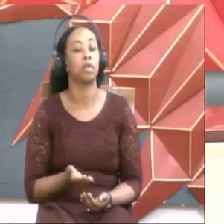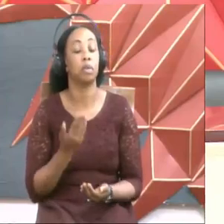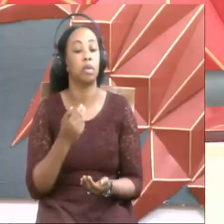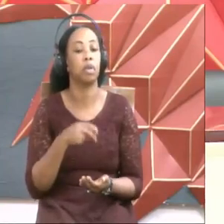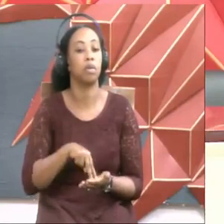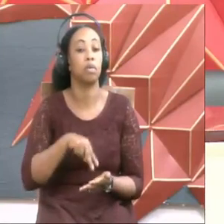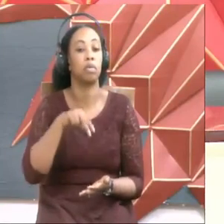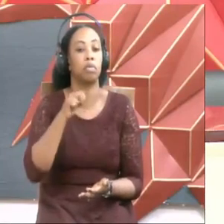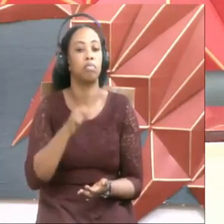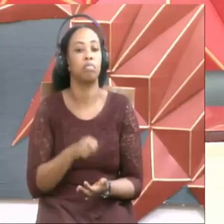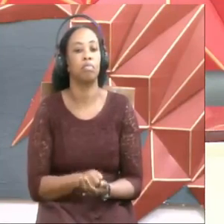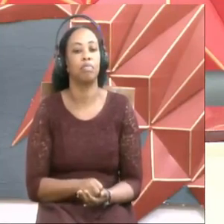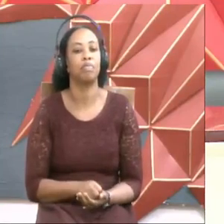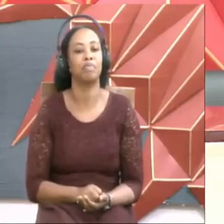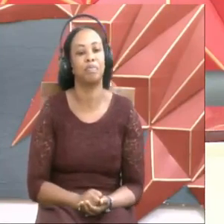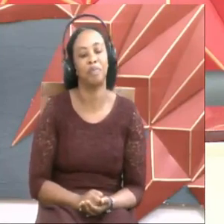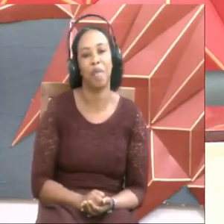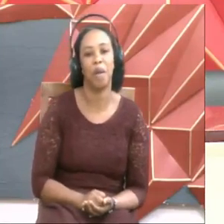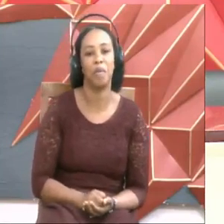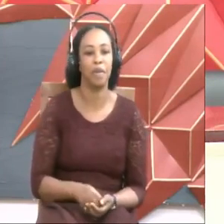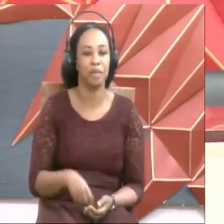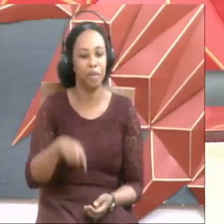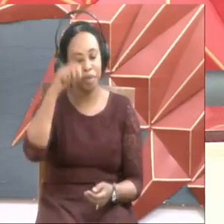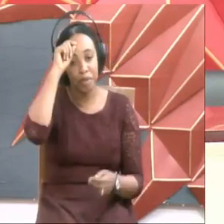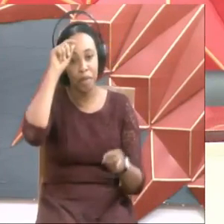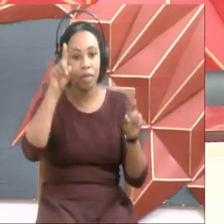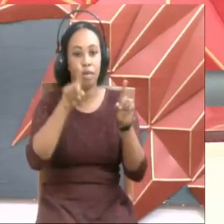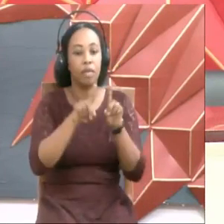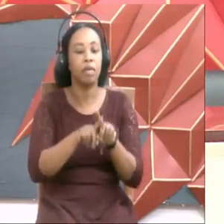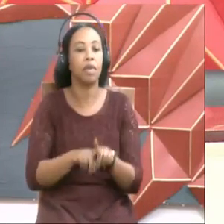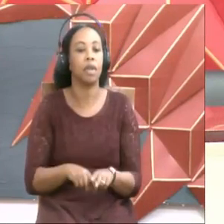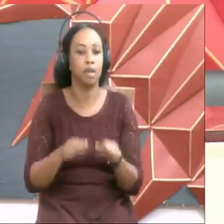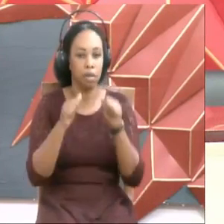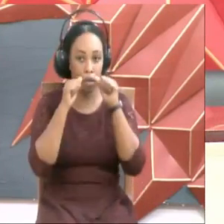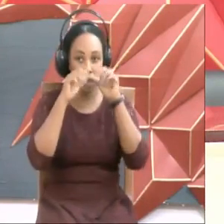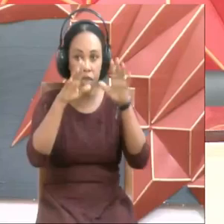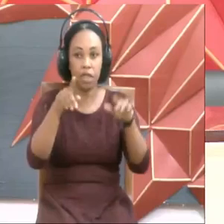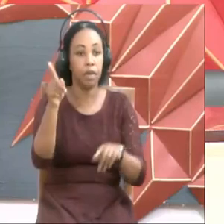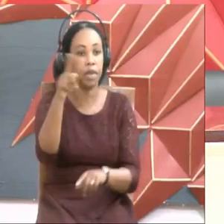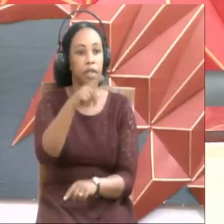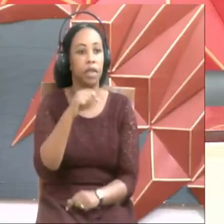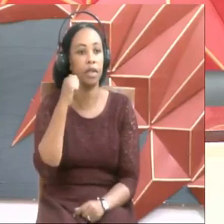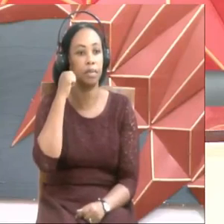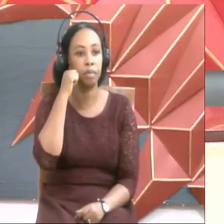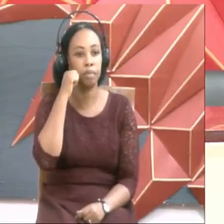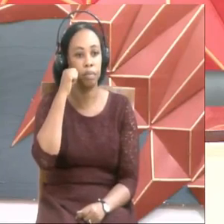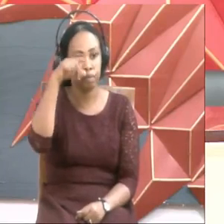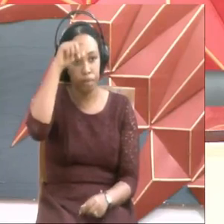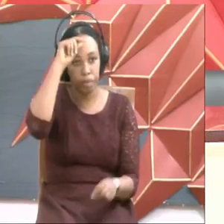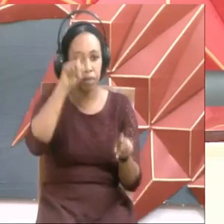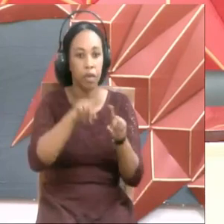hino imana iguha umugisha mwene data ushobora kwigira hino